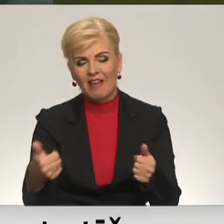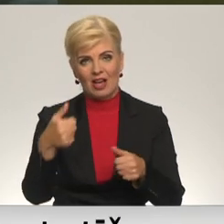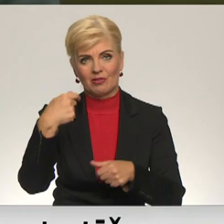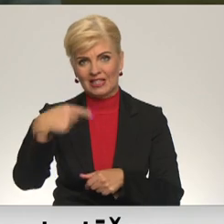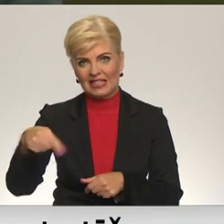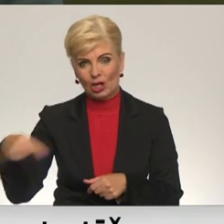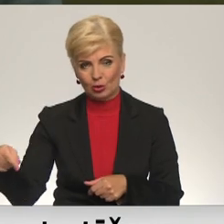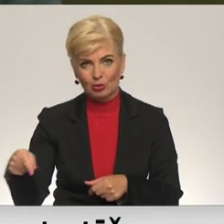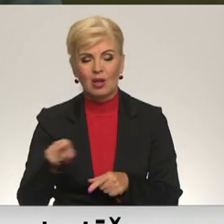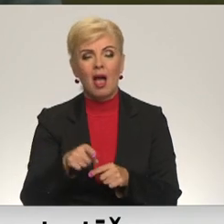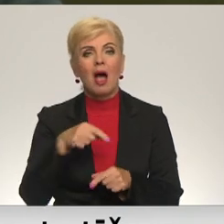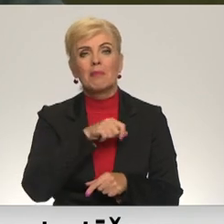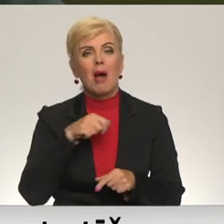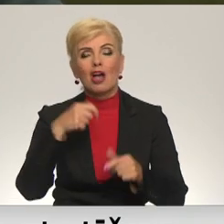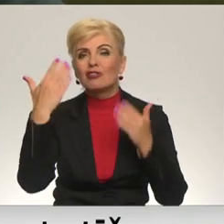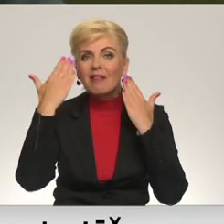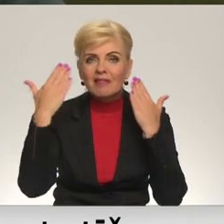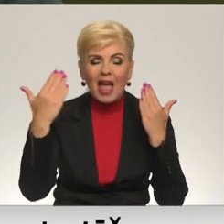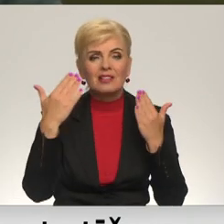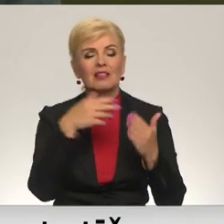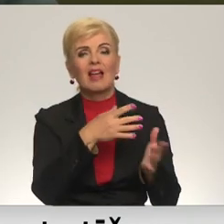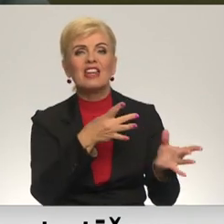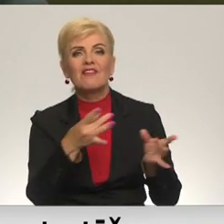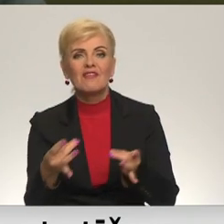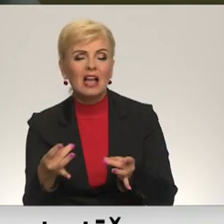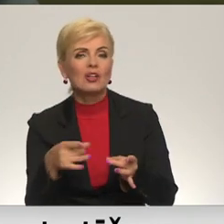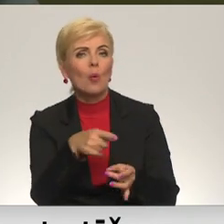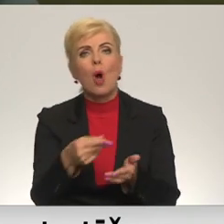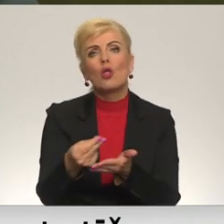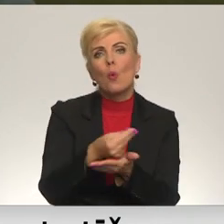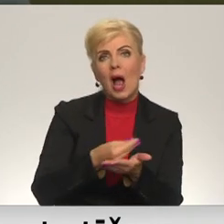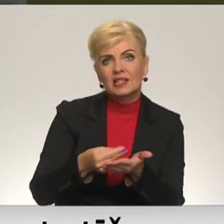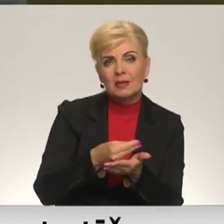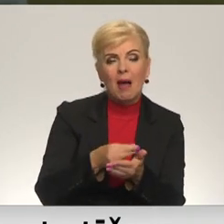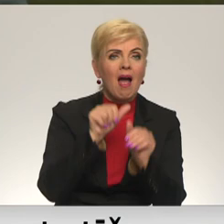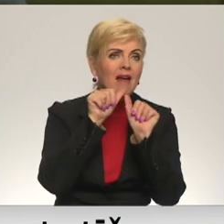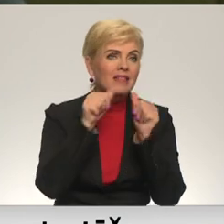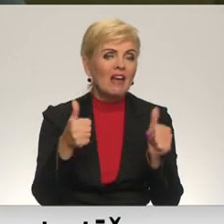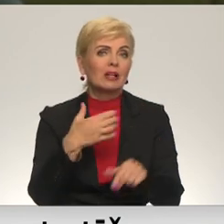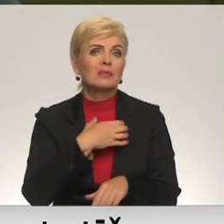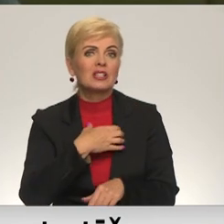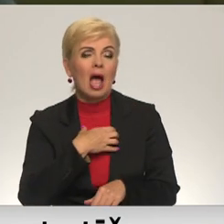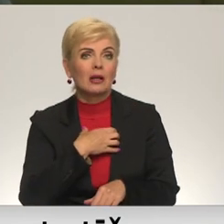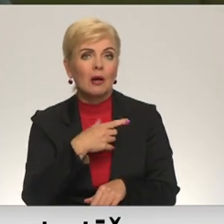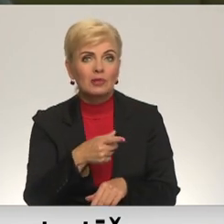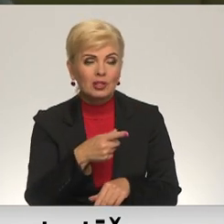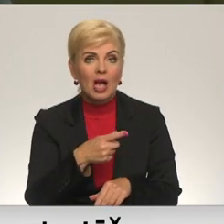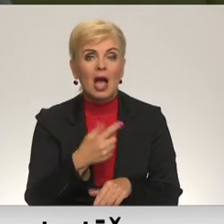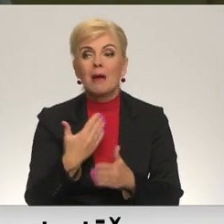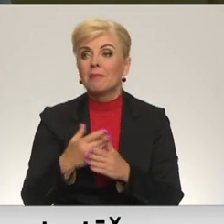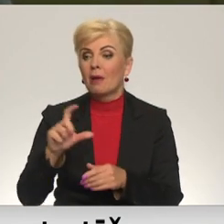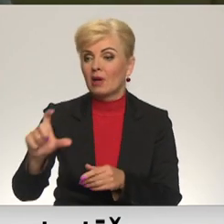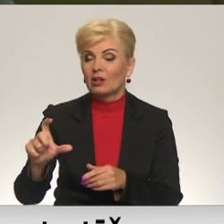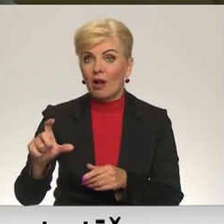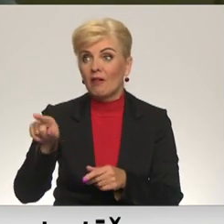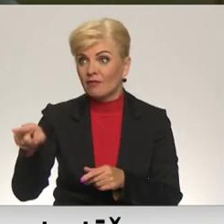Ir ļoti liela arī neziņa par šo infekciju kā tādu. Nu, teiksim, mēs nevaram saslimt, ja mēs padzeramies no viens un tās pašas krūzītes